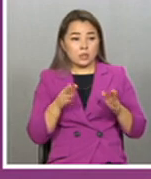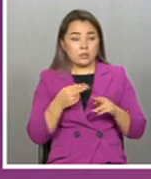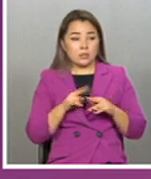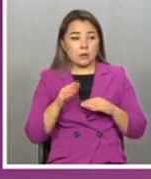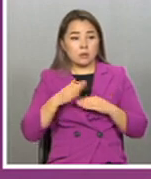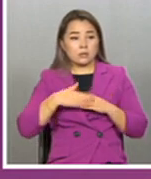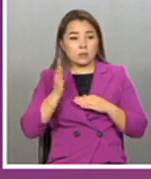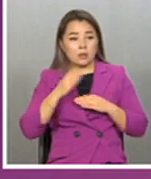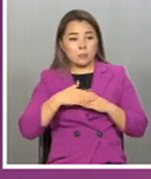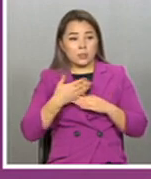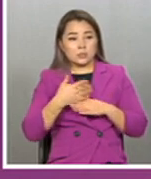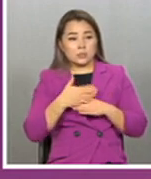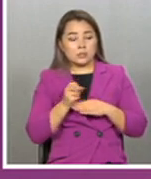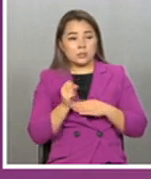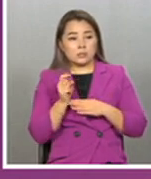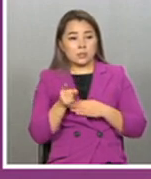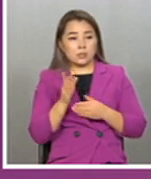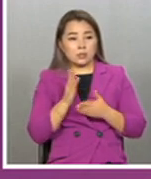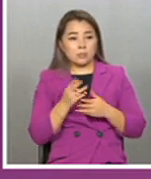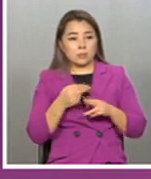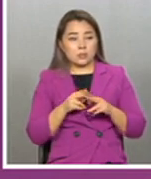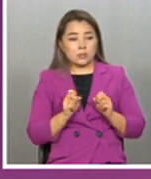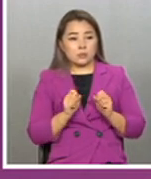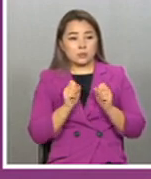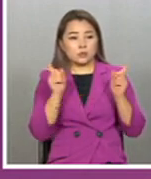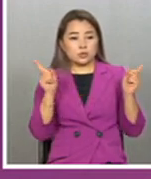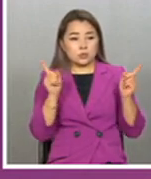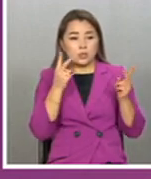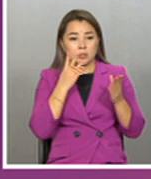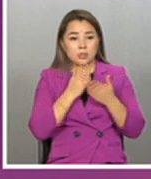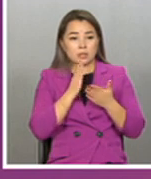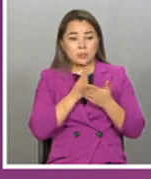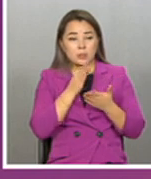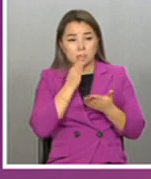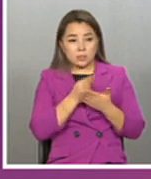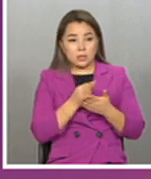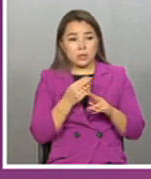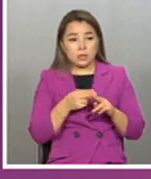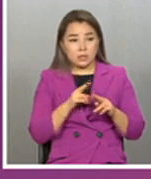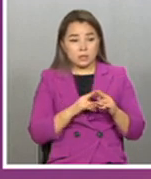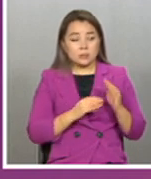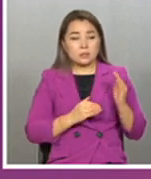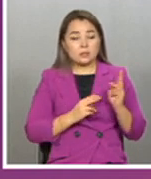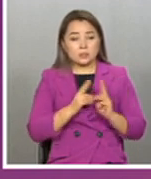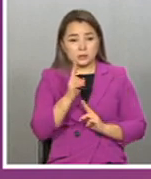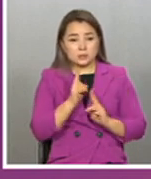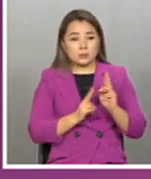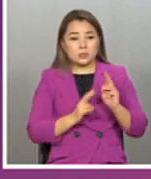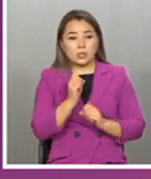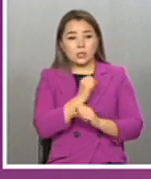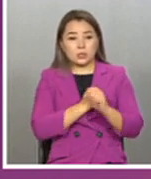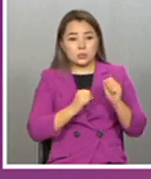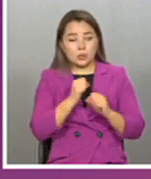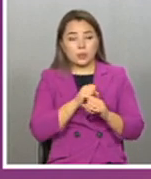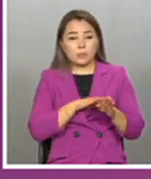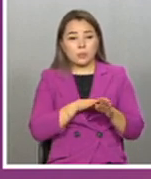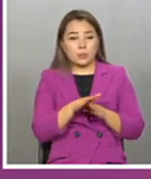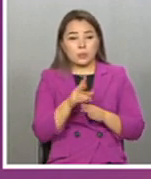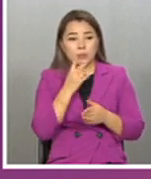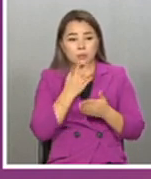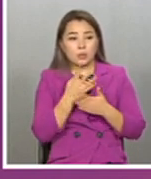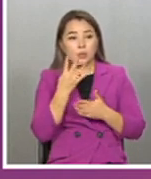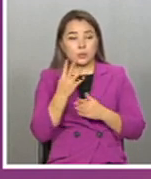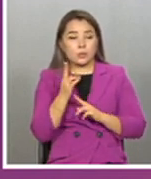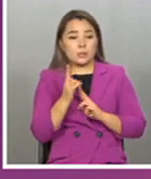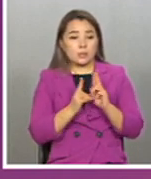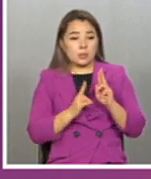сыртқа шығарылады. Бұл бізде шығару жүрісі деп аталады. Міне, осылай қозғалтқыштың бір толық циклі мына 4